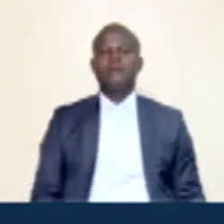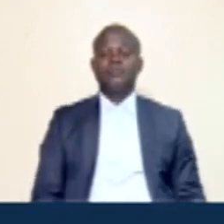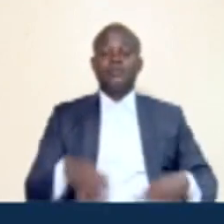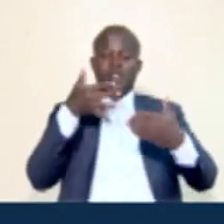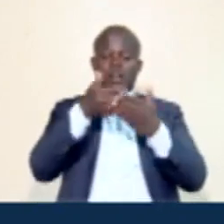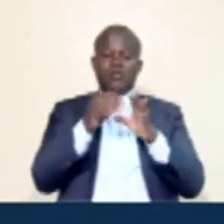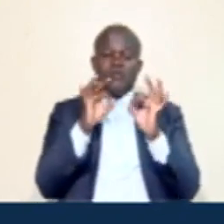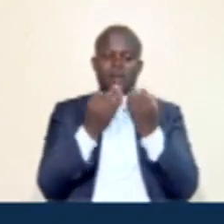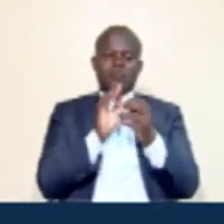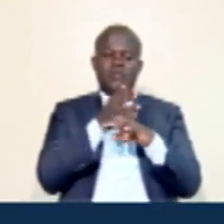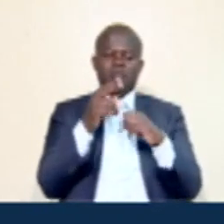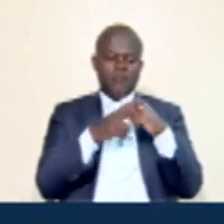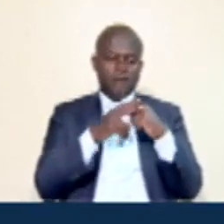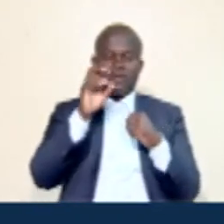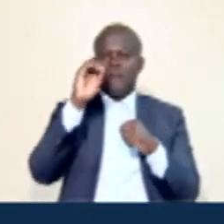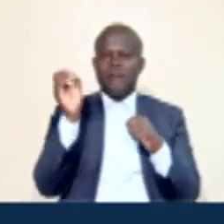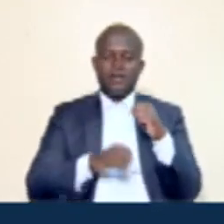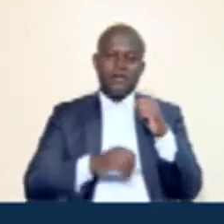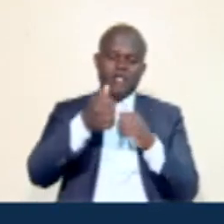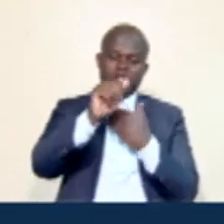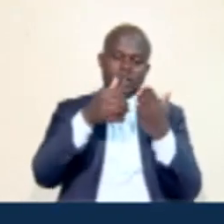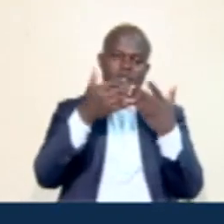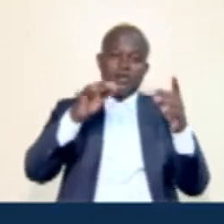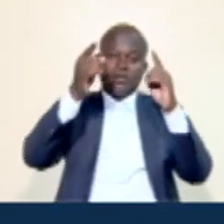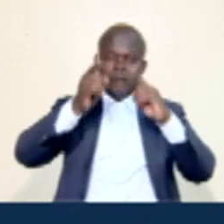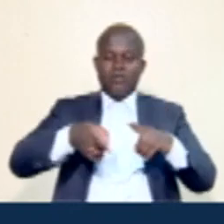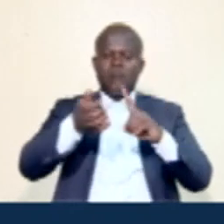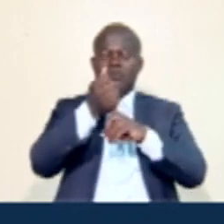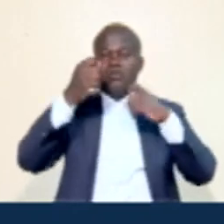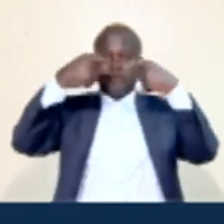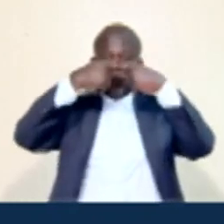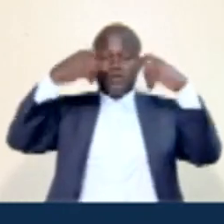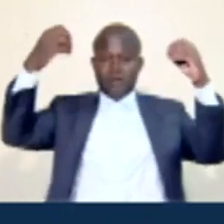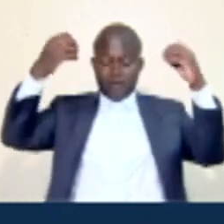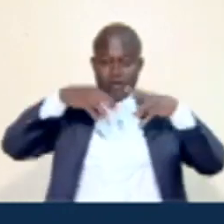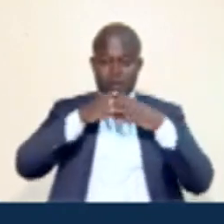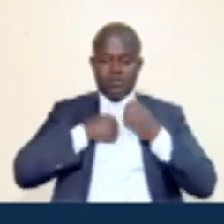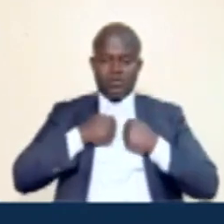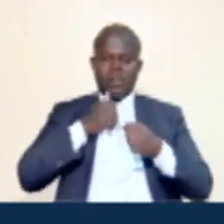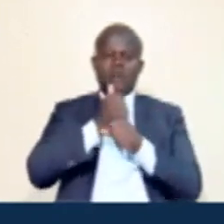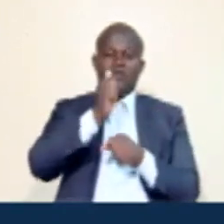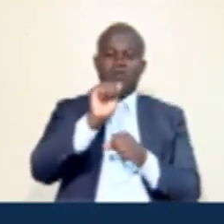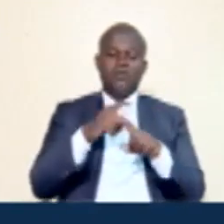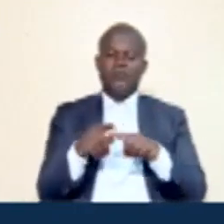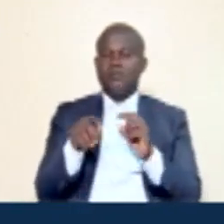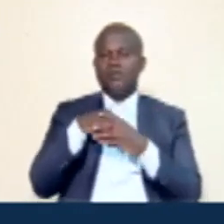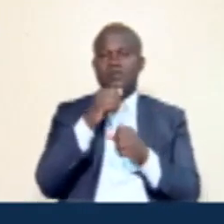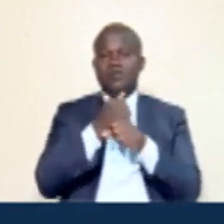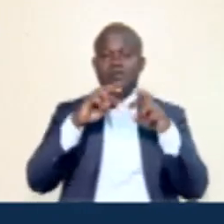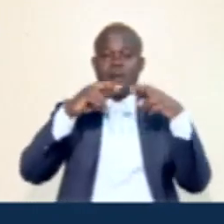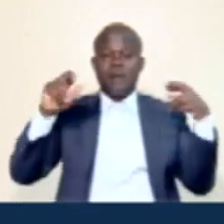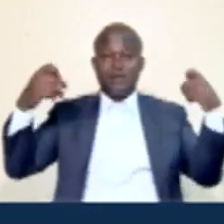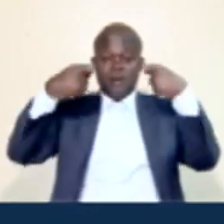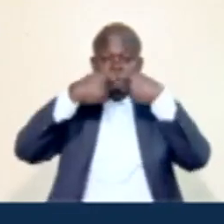kugeza ubu ingo zikabakaba 70% nizo zimaze kugerwaho n'umuriro w'amashanyarazi mu Rwanda hari abikorera batandukanye bakora amapoto